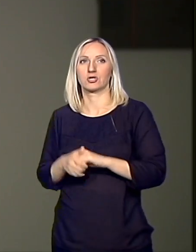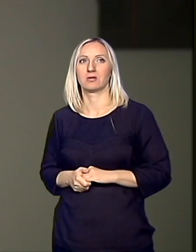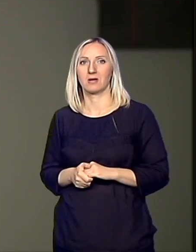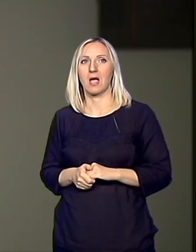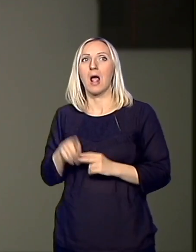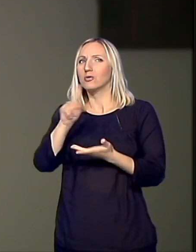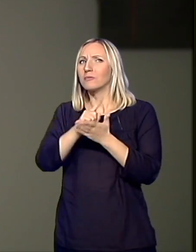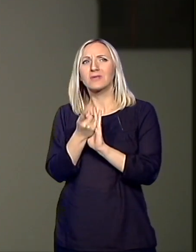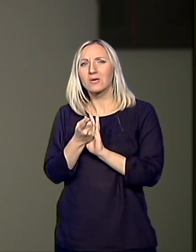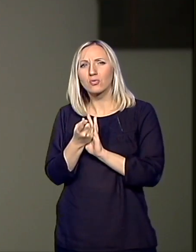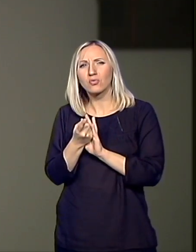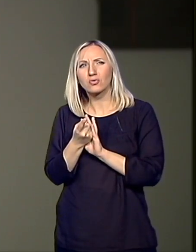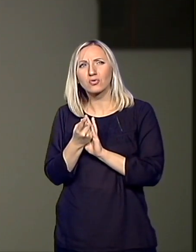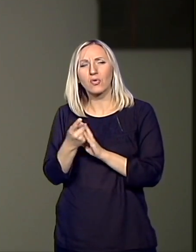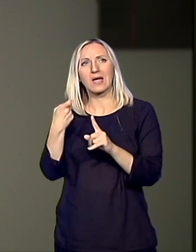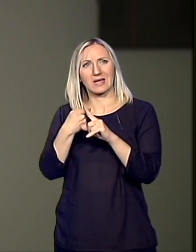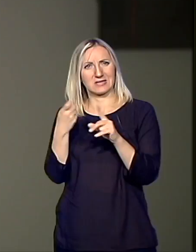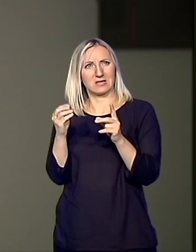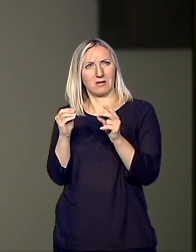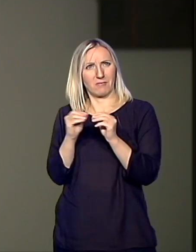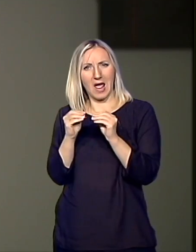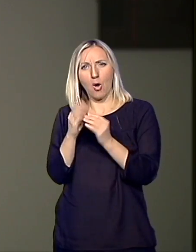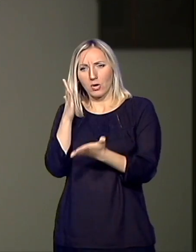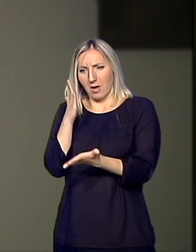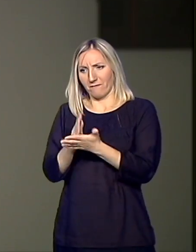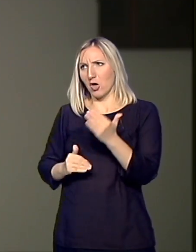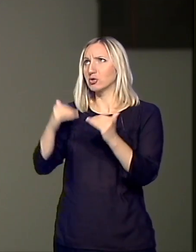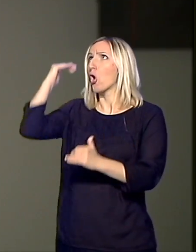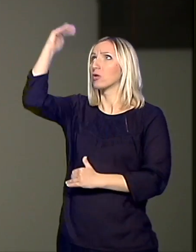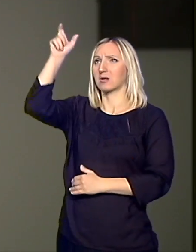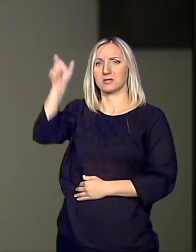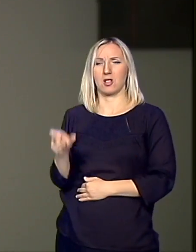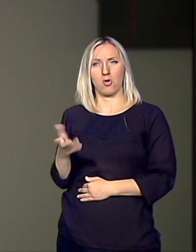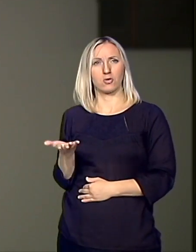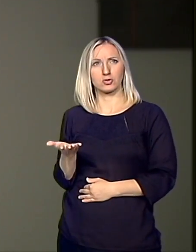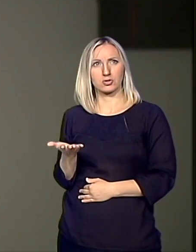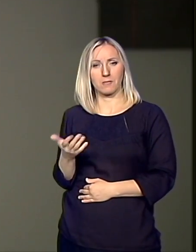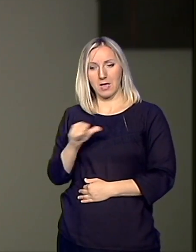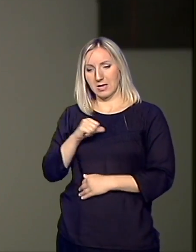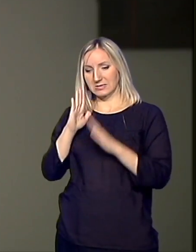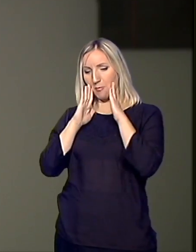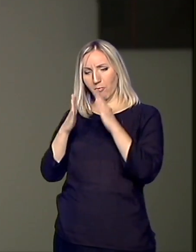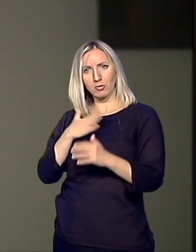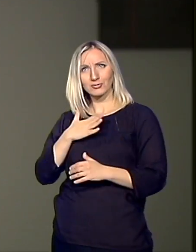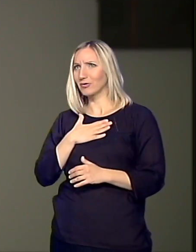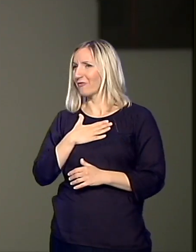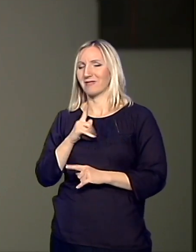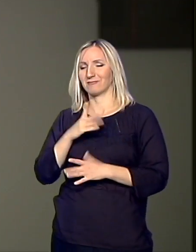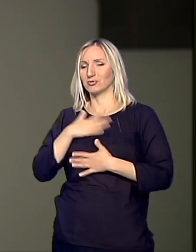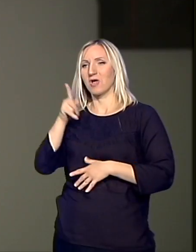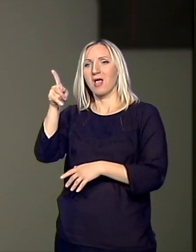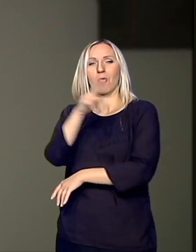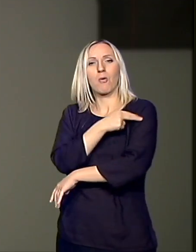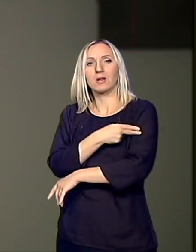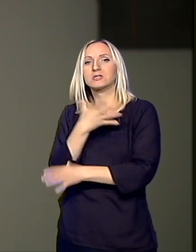do tog trenutka Kristi je već izgrađena ličnost. Njega samopoštovanje sprečava da ostane u bolnici, jer kaže